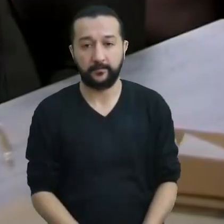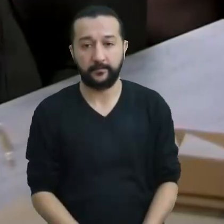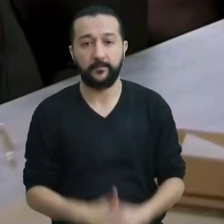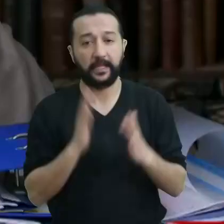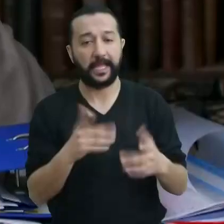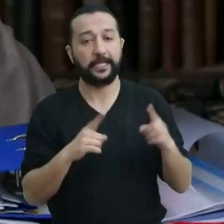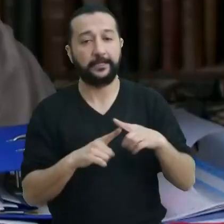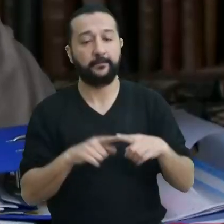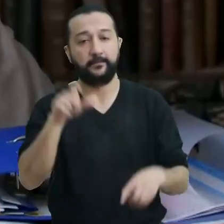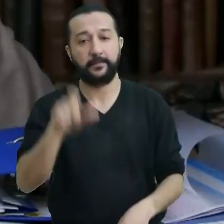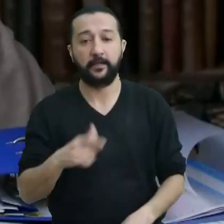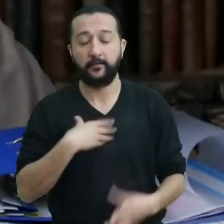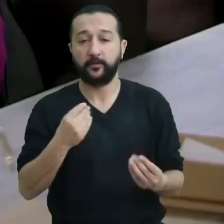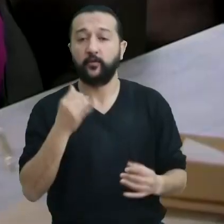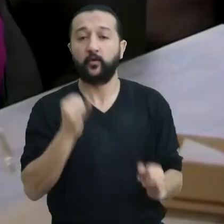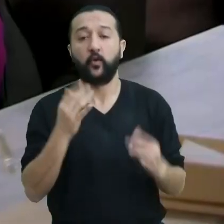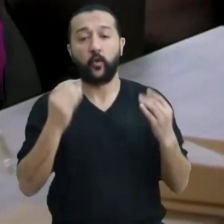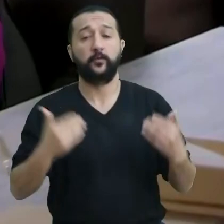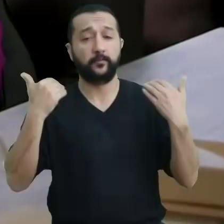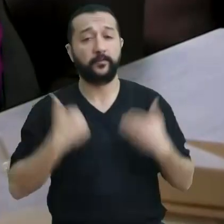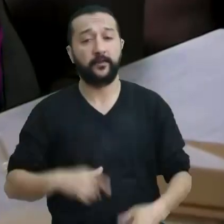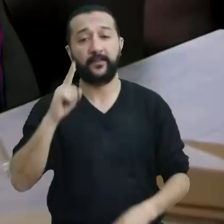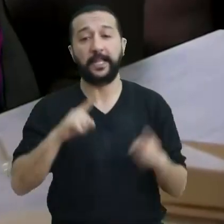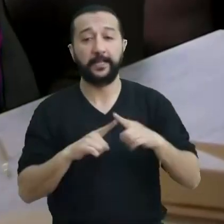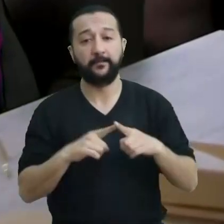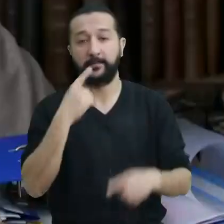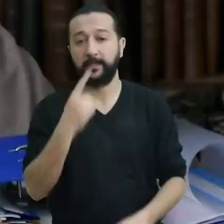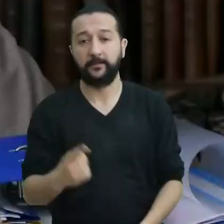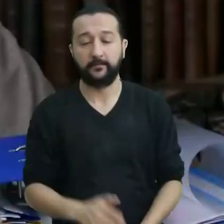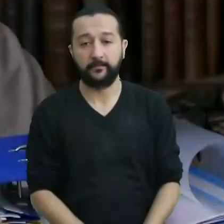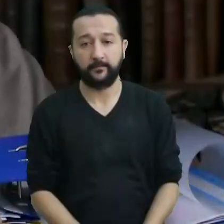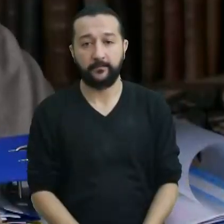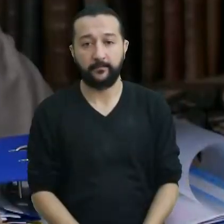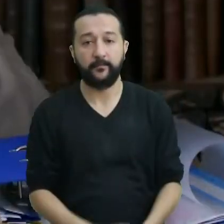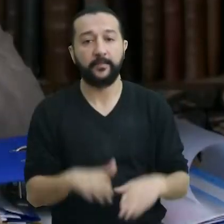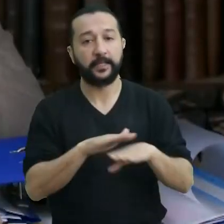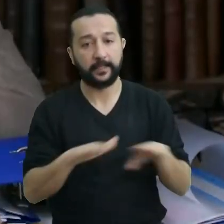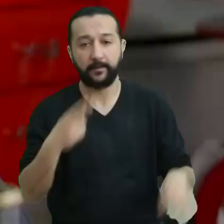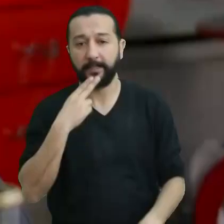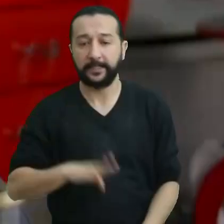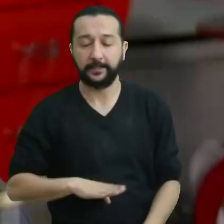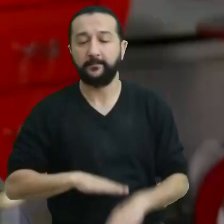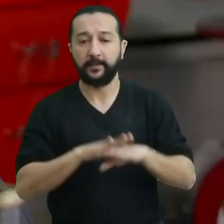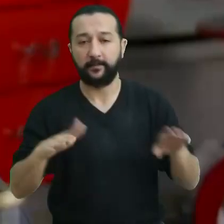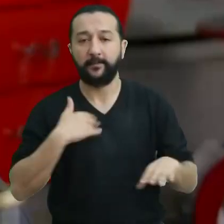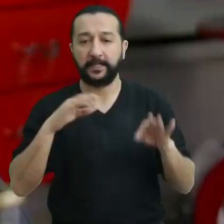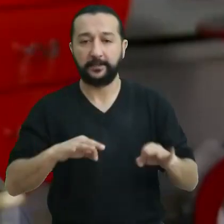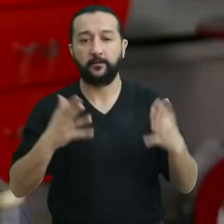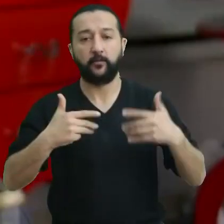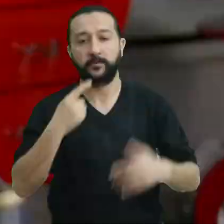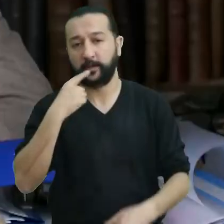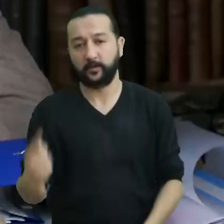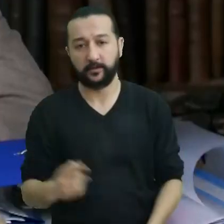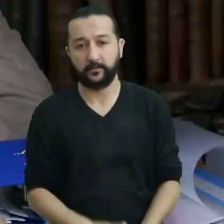Ay Tim. Tim, ben çok kötü oldum ya. Tim. Tamam kızım, tamam. Ben şimdi